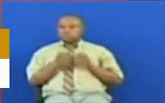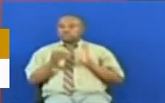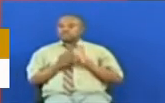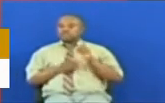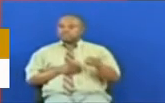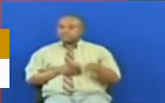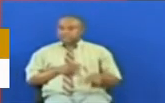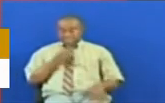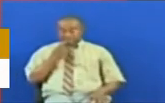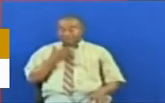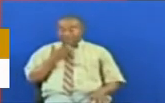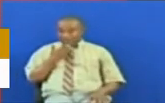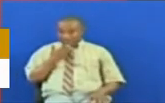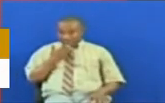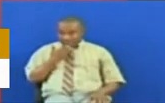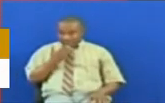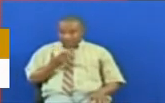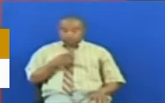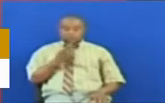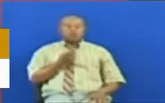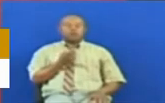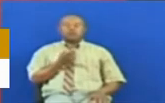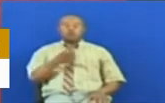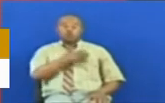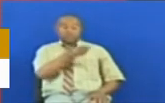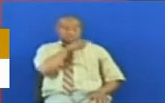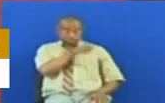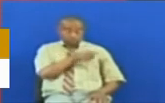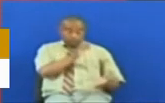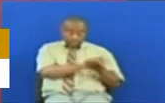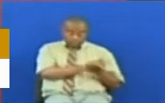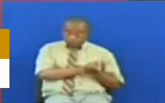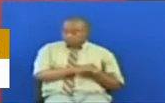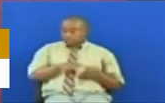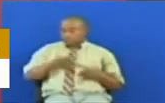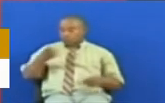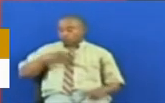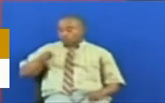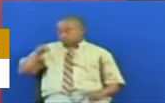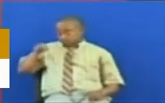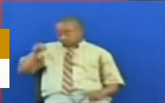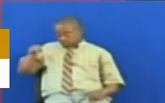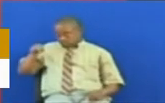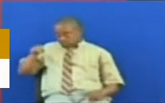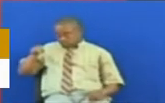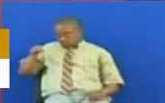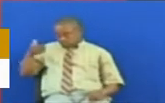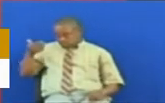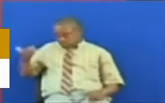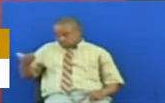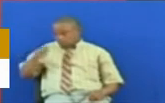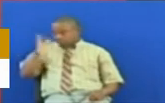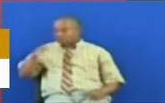pale decision ya minister from the mainland na minister from Tanzania Zanzibar wanapodifaa nini